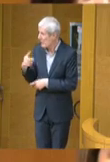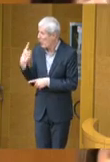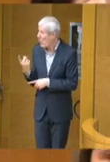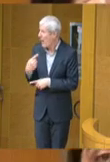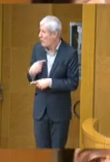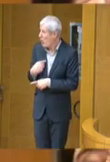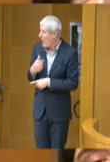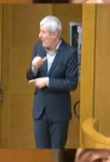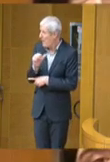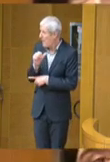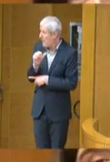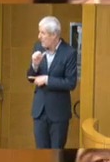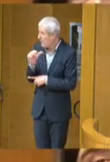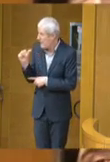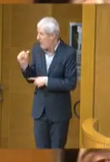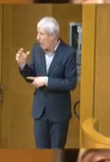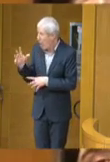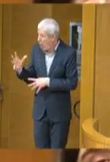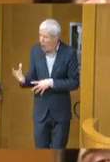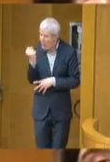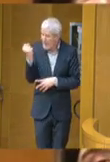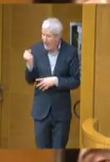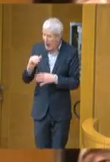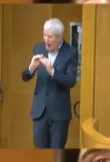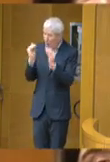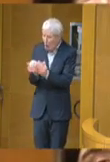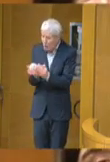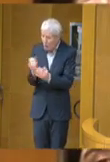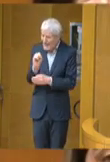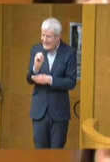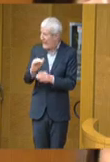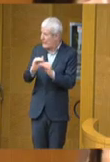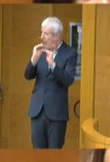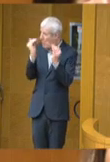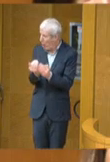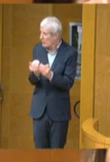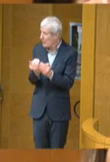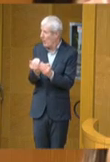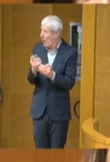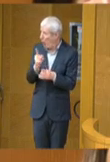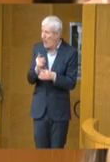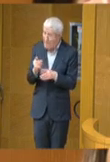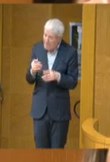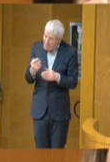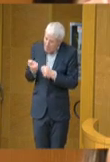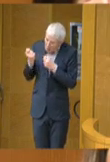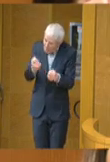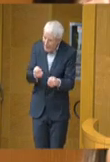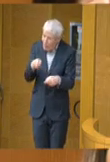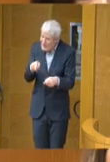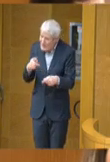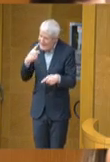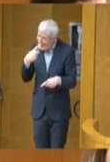primi a conquistare il mondo e a insegnare al mondo, quindi è importante anche esportare questo modello di inclusione